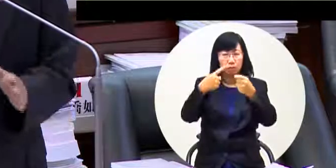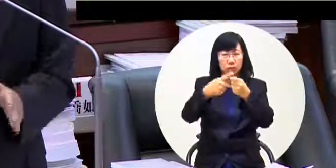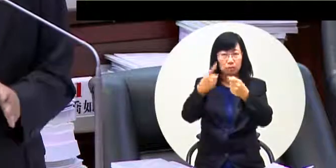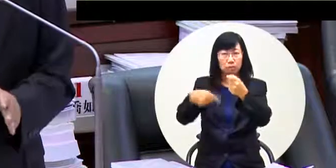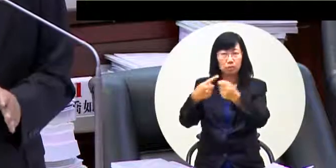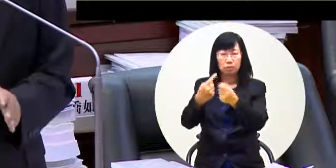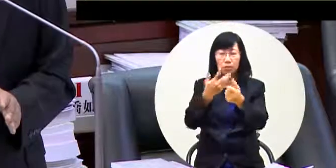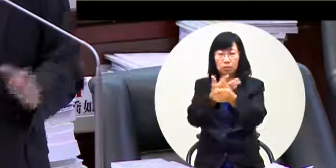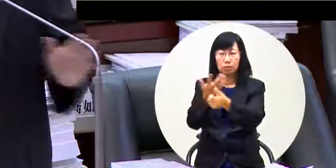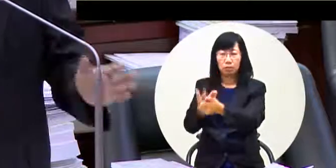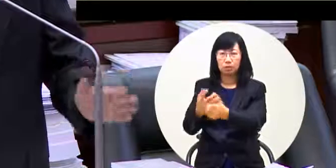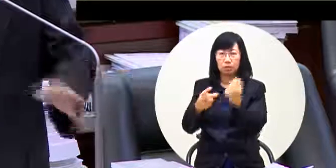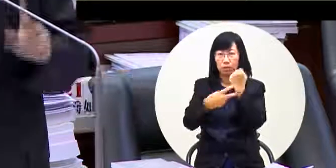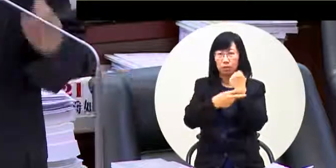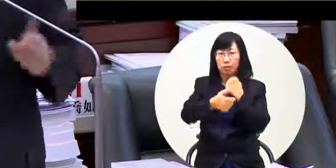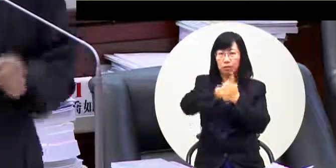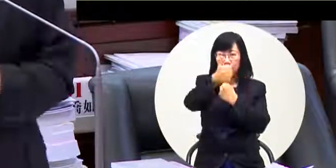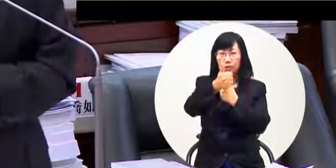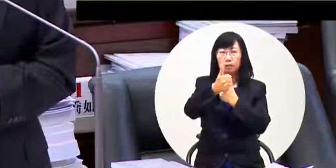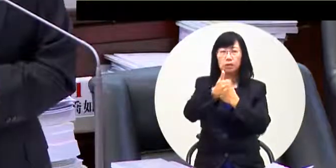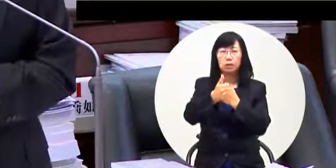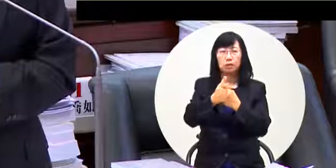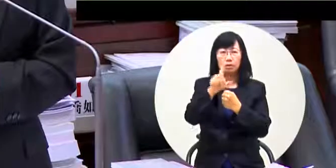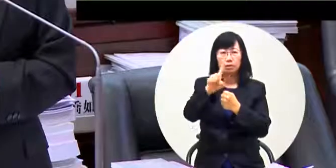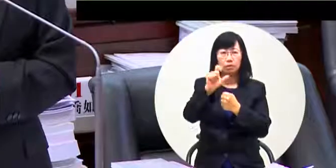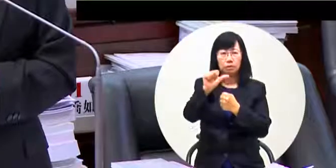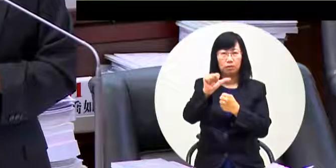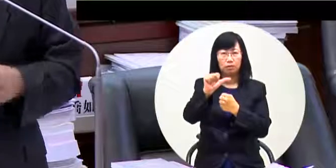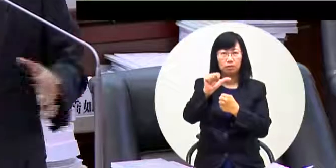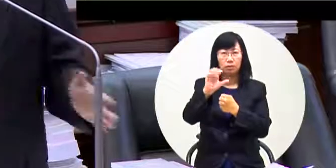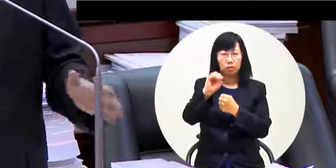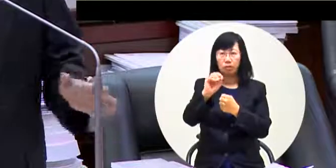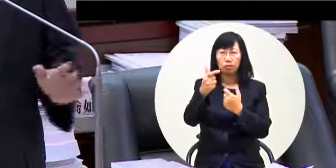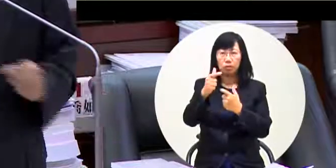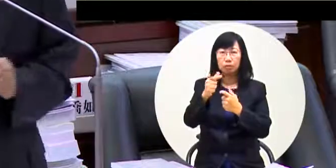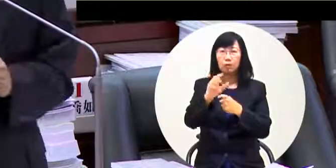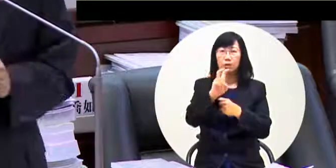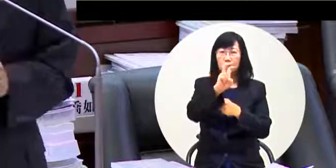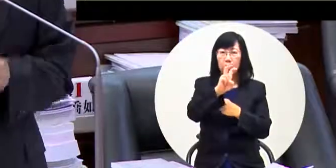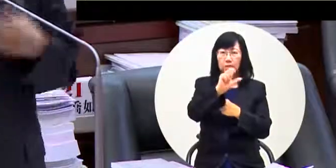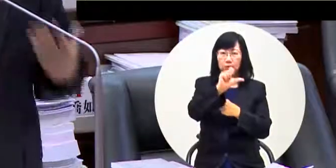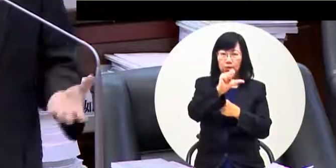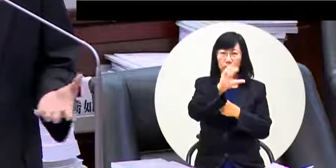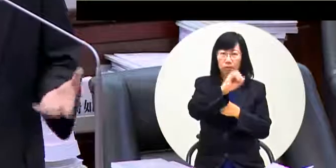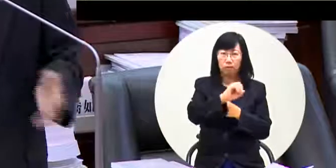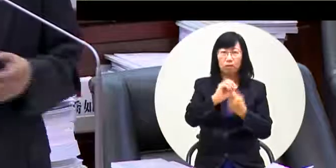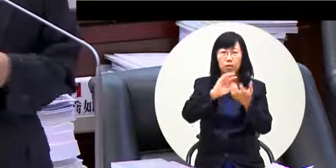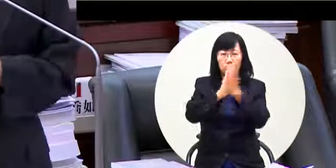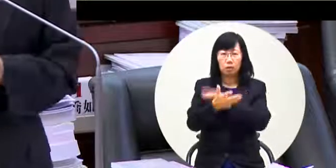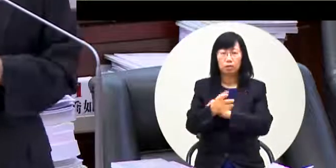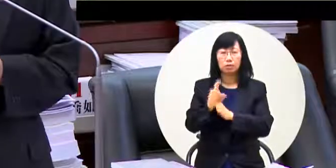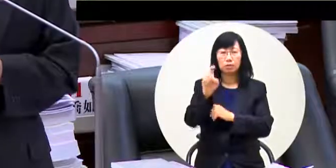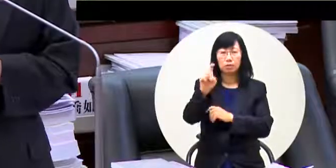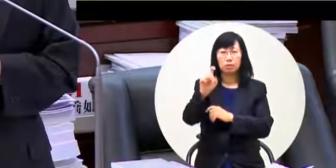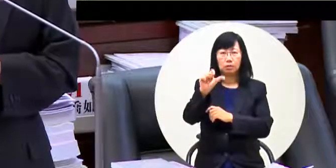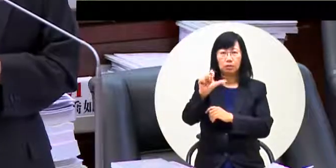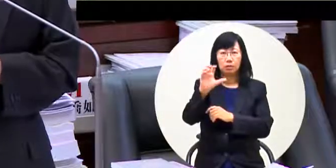今年要变250,000，要变100,000。这几年来都这样，先怎么他说没